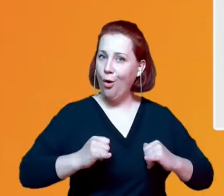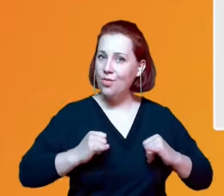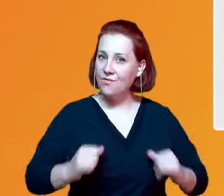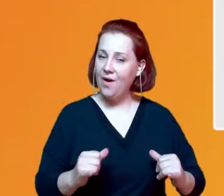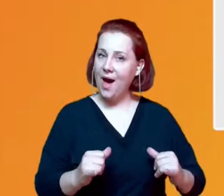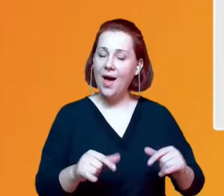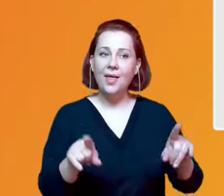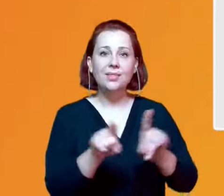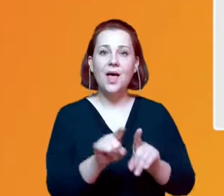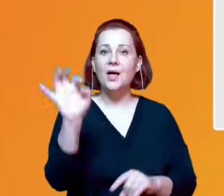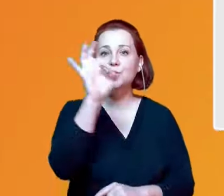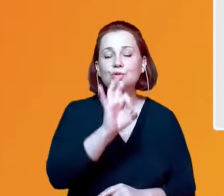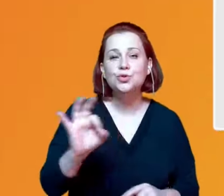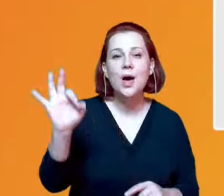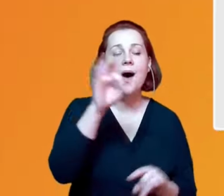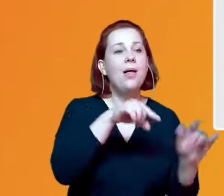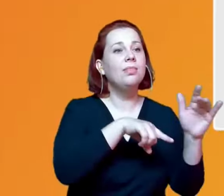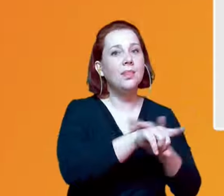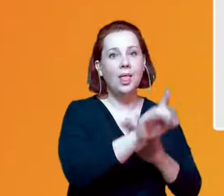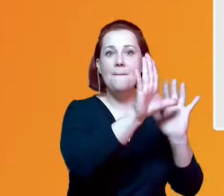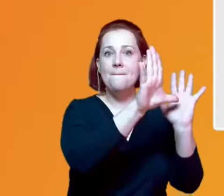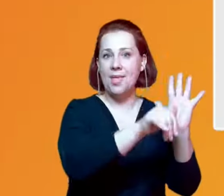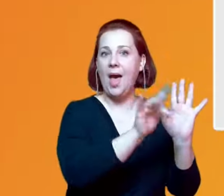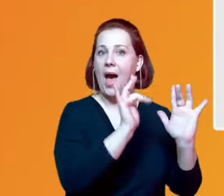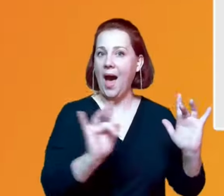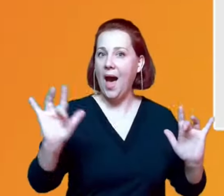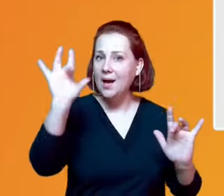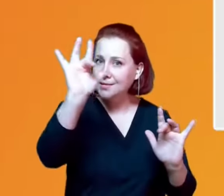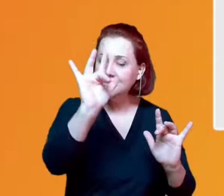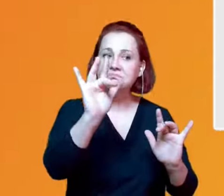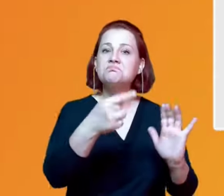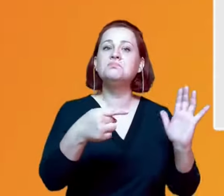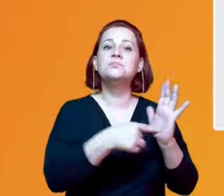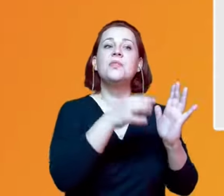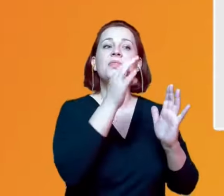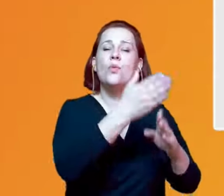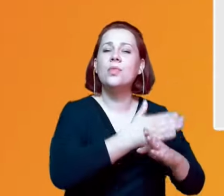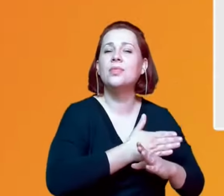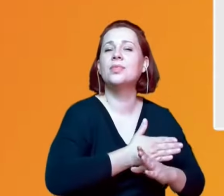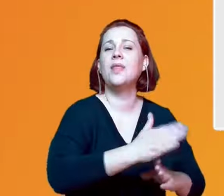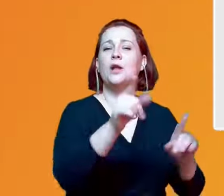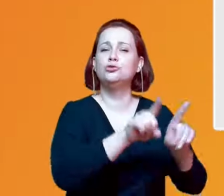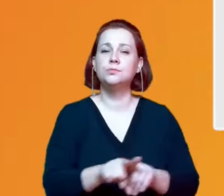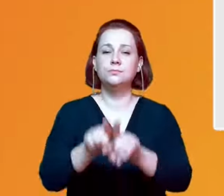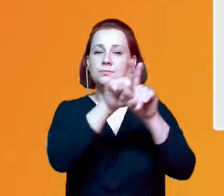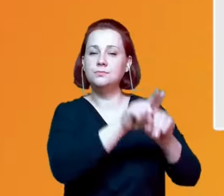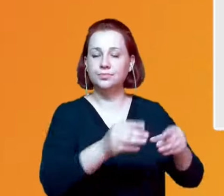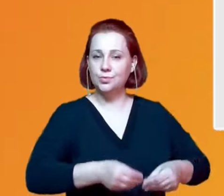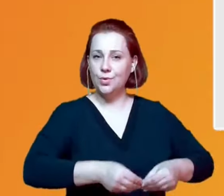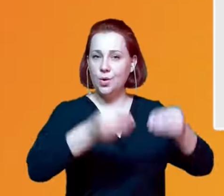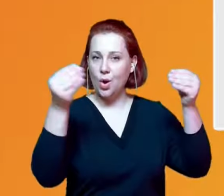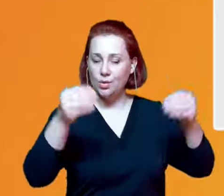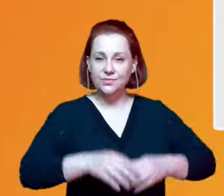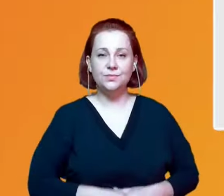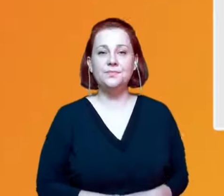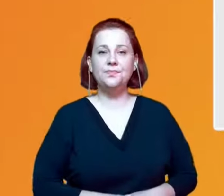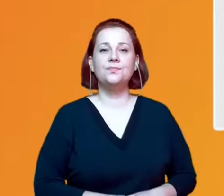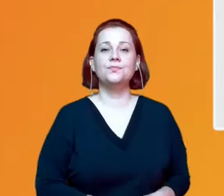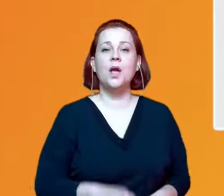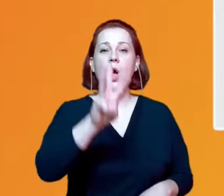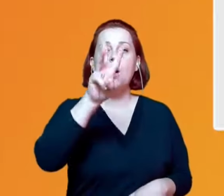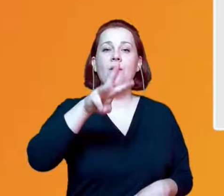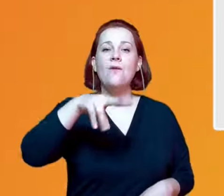również szanse dla miast w kierunku dalszego ich zrównoważonego rozwoju. WUF11